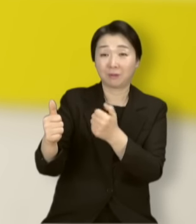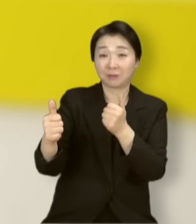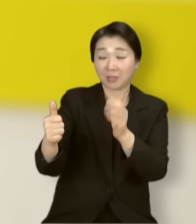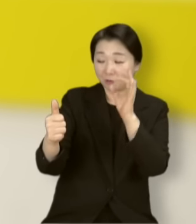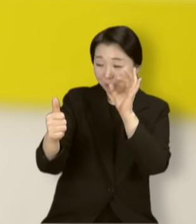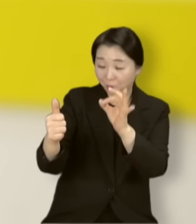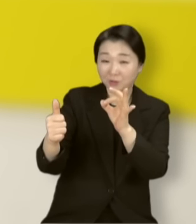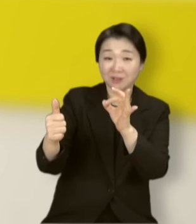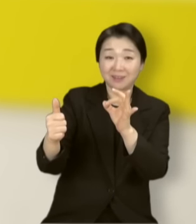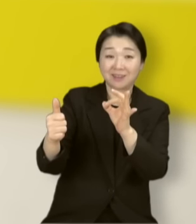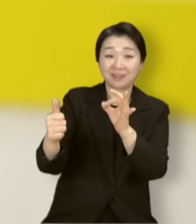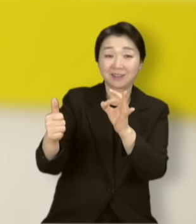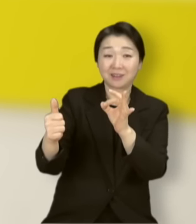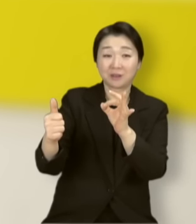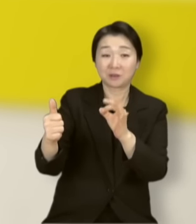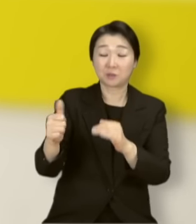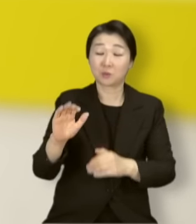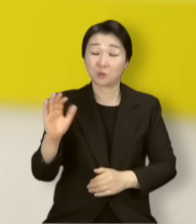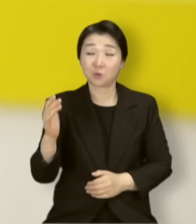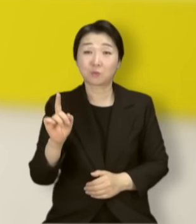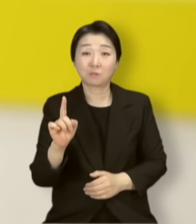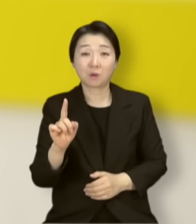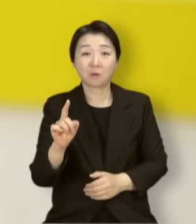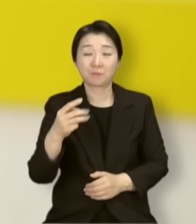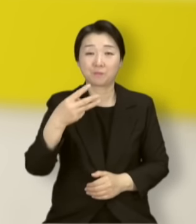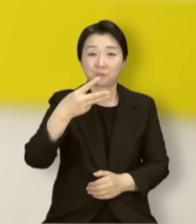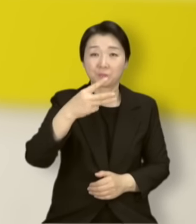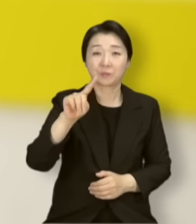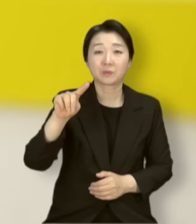한참 그 이슈가 되는 탄소